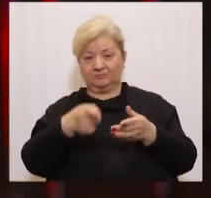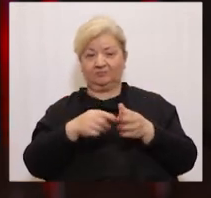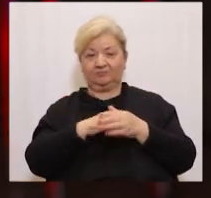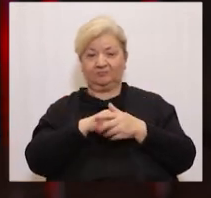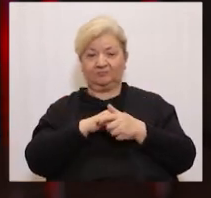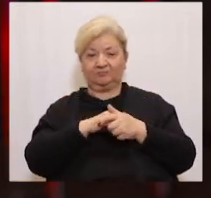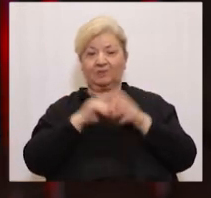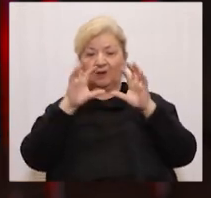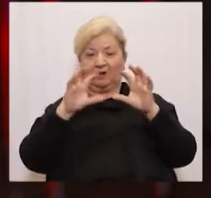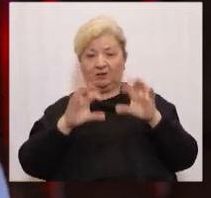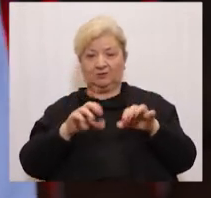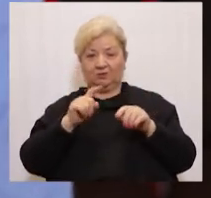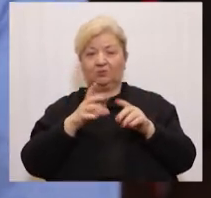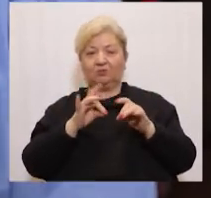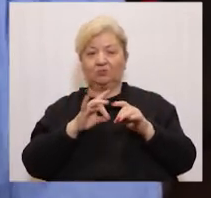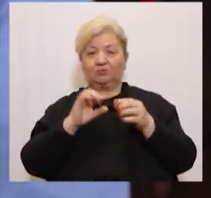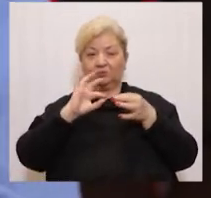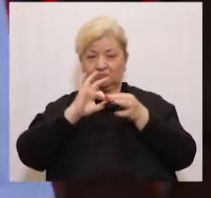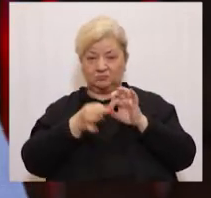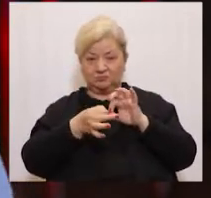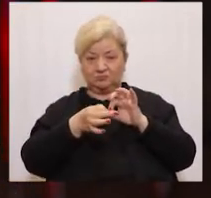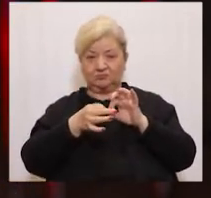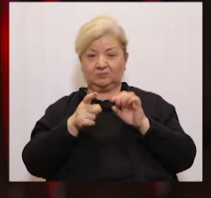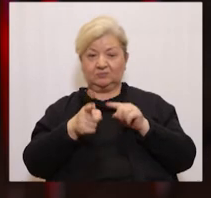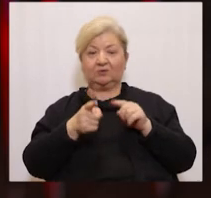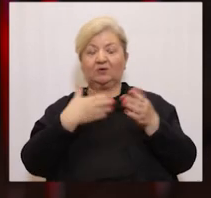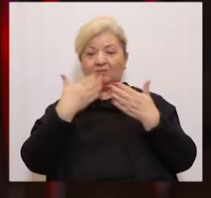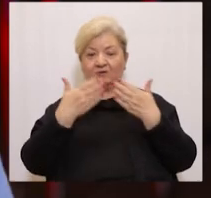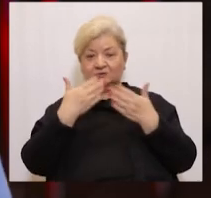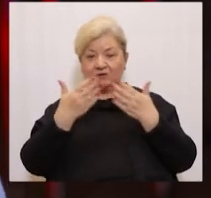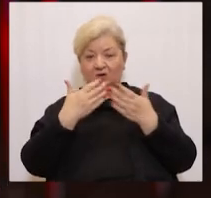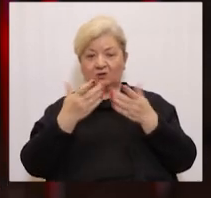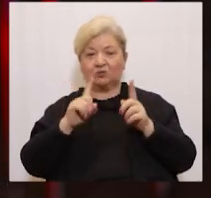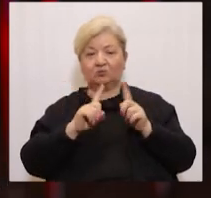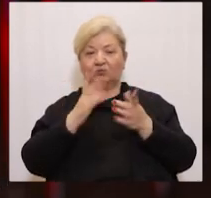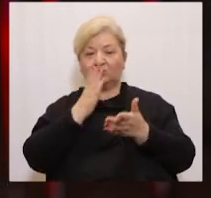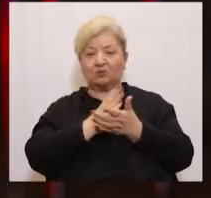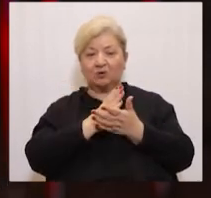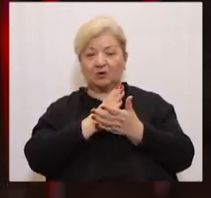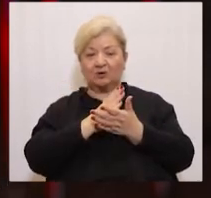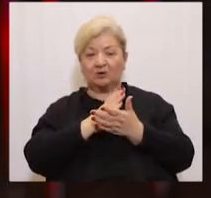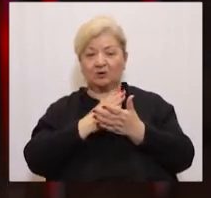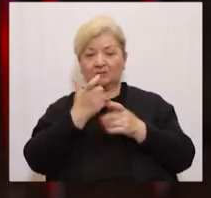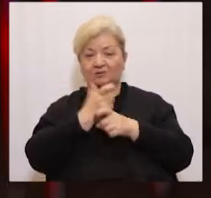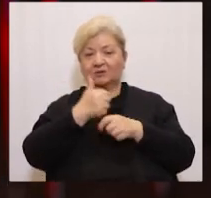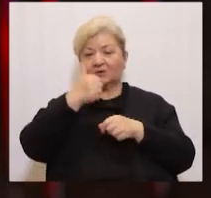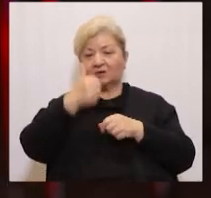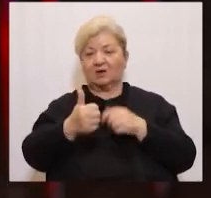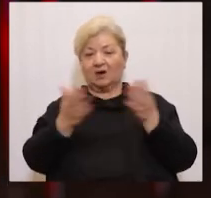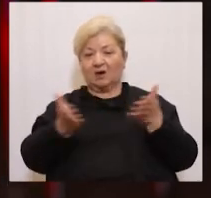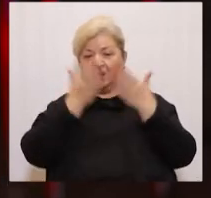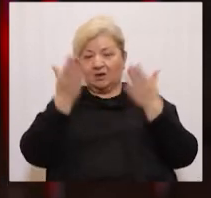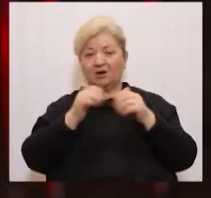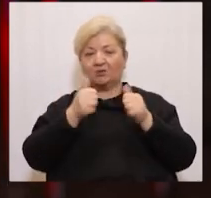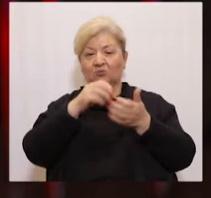თეორია. უფრო კონკრეტულად, ჩვენ ვისაუბრებთ თუ რა არის იდეალური აირი. როგორ